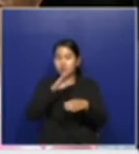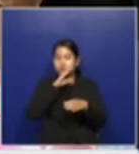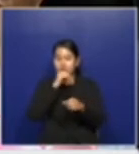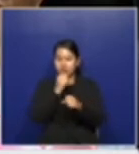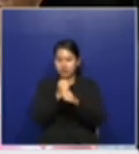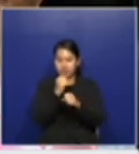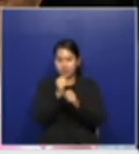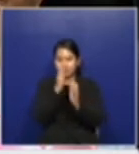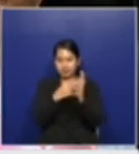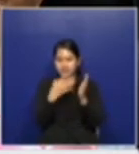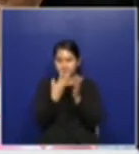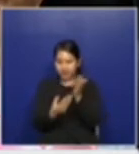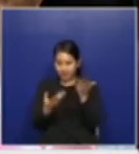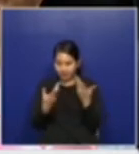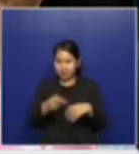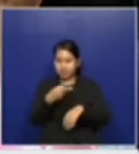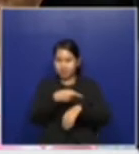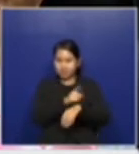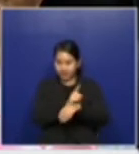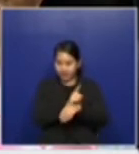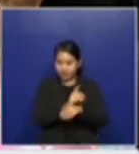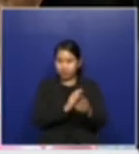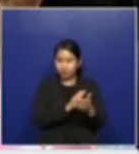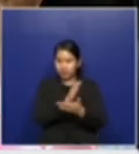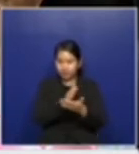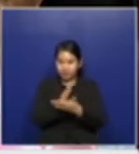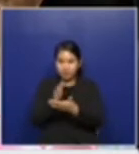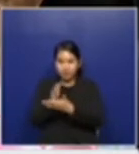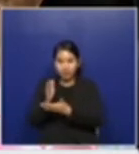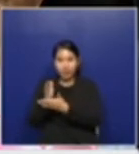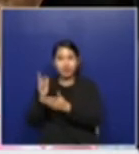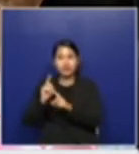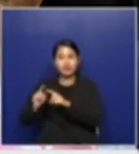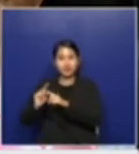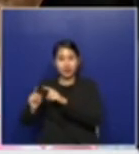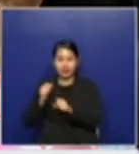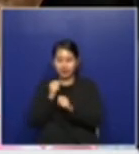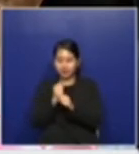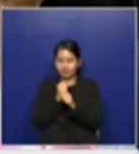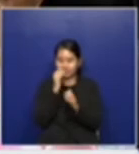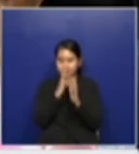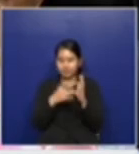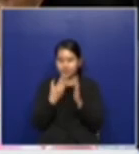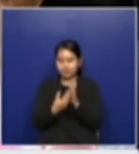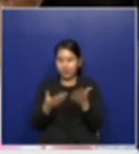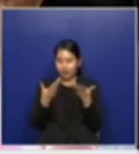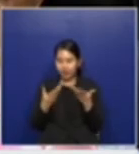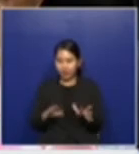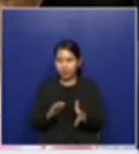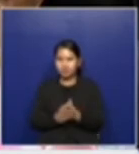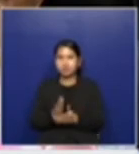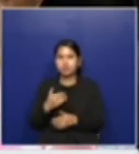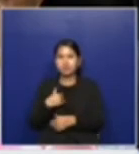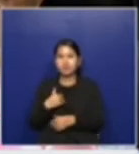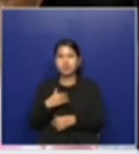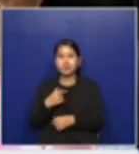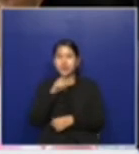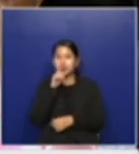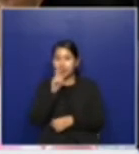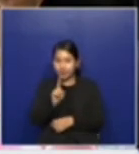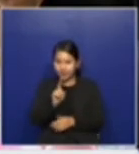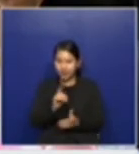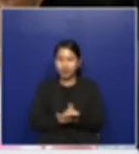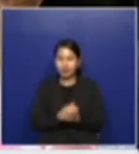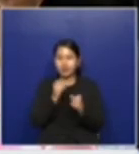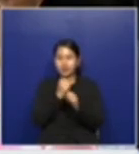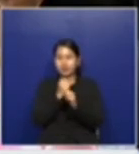พิ่งตั้งประธานกรรมการแต่ละด้านด้วยท่านทำแผนแล้วเนี่ยผมเคยถามหน้าสภาแห่งนี้ว่าแผนที่ท่าน